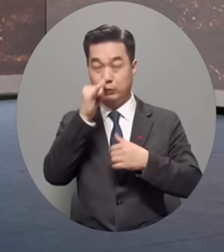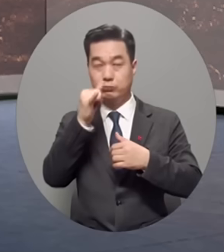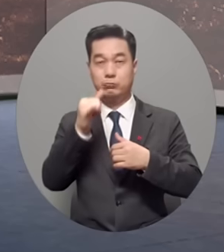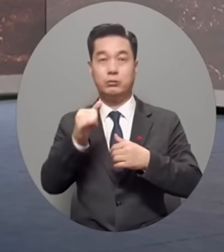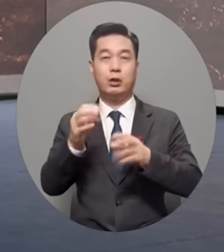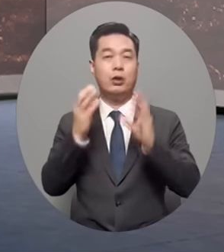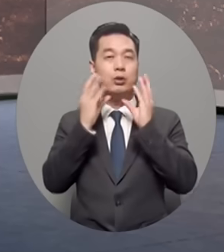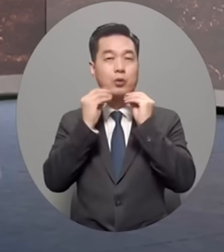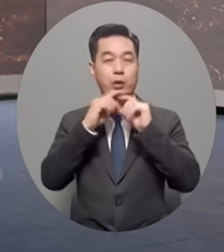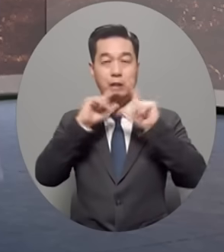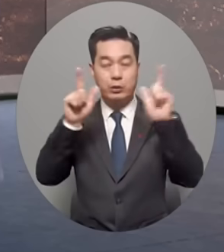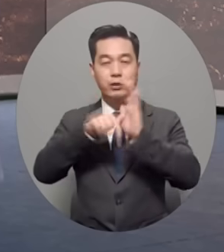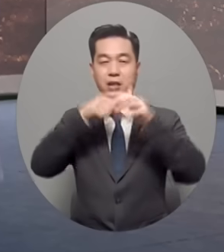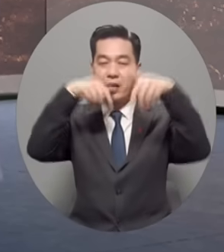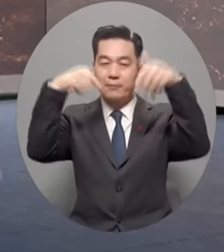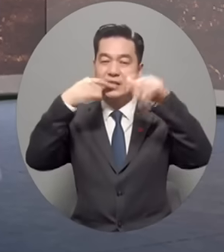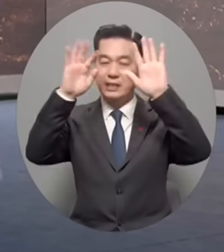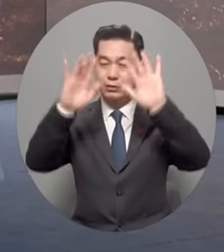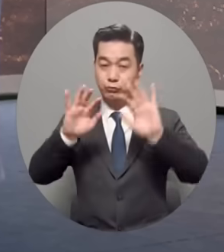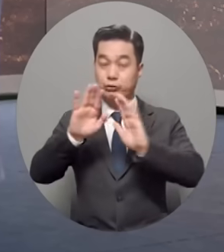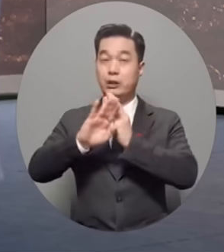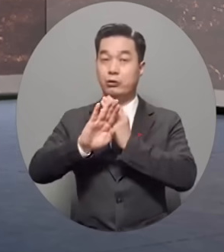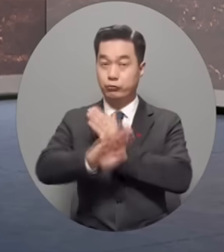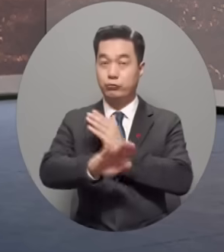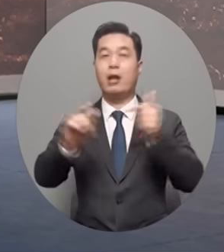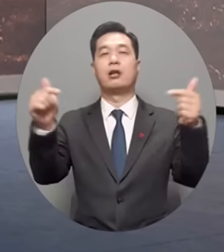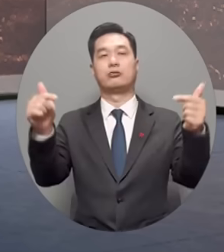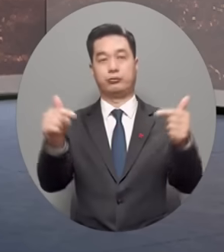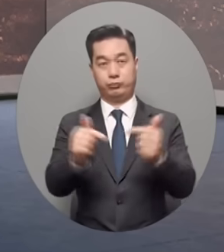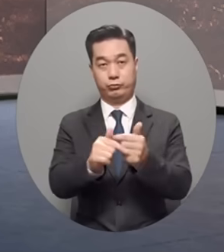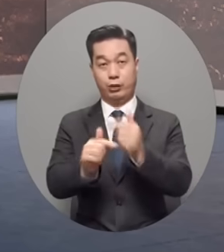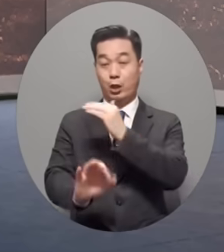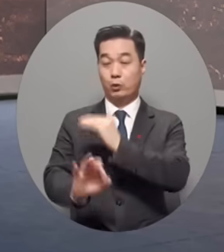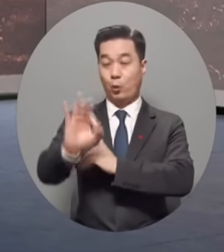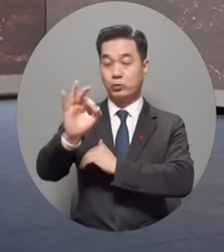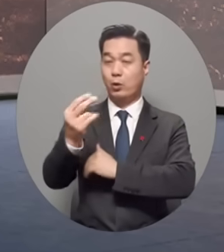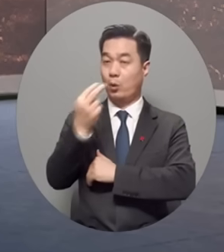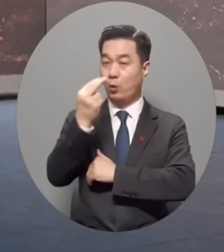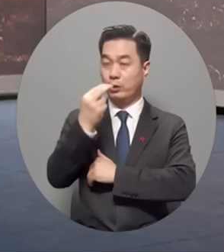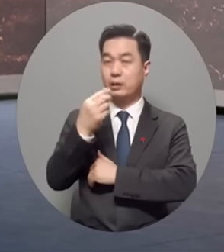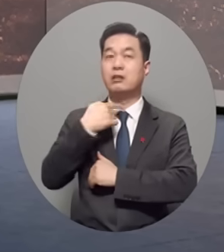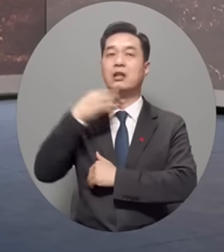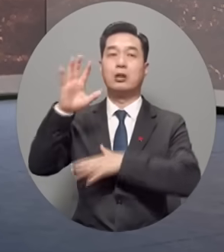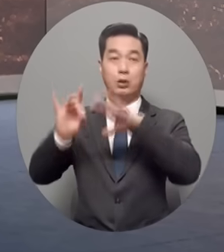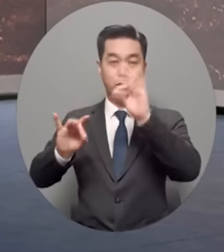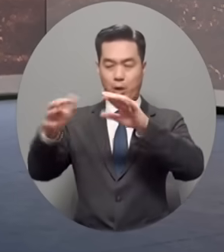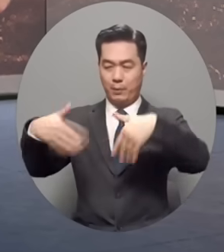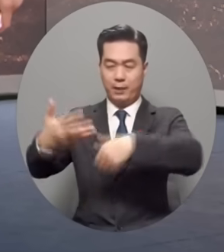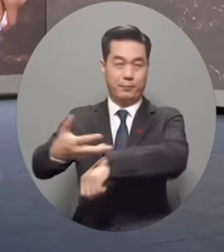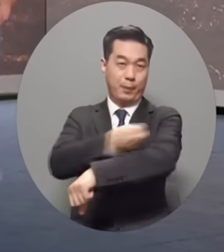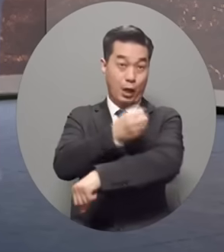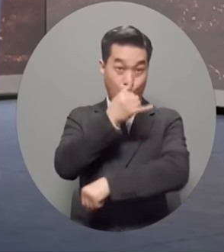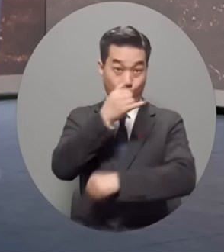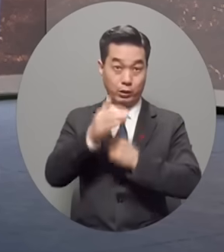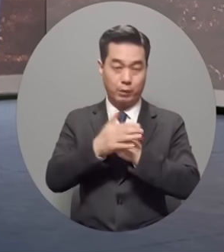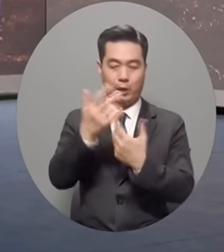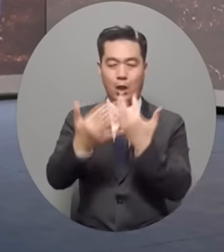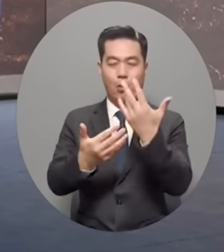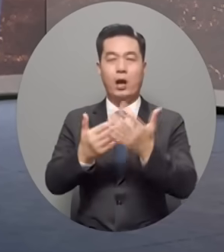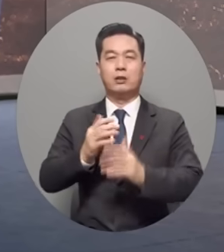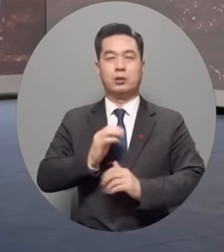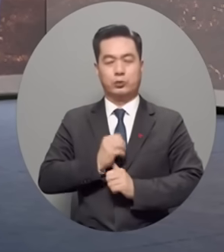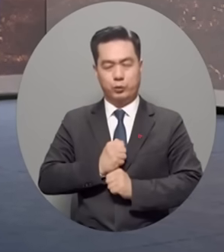눈이 온 뒤에야 해소될 전망입니다. 동쪽 지방은 대기가 매우 건조한 가운데 바람까지 강하게 불어서 화재 예방에